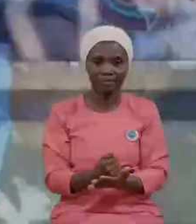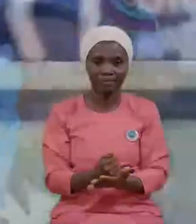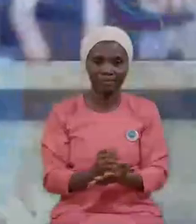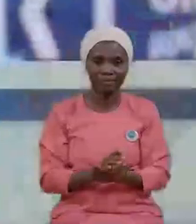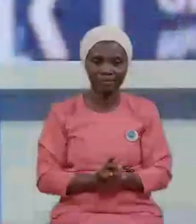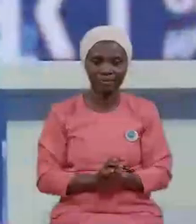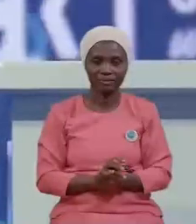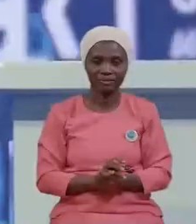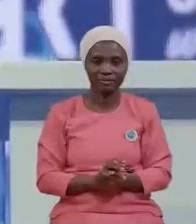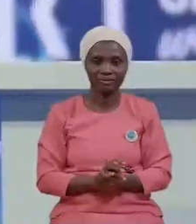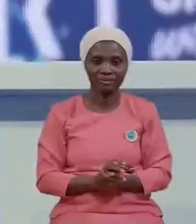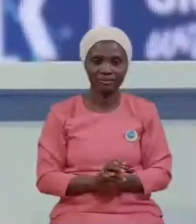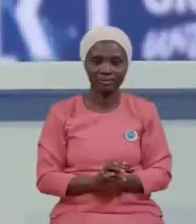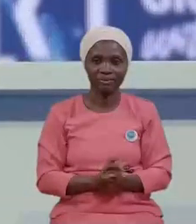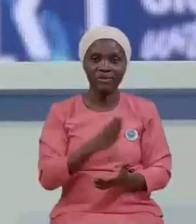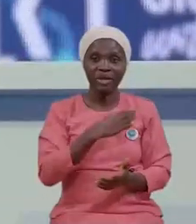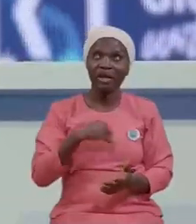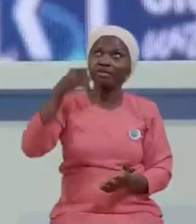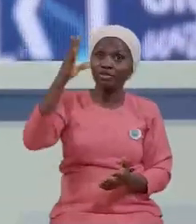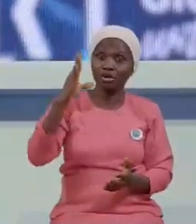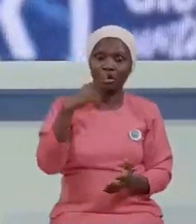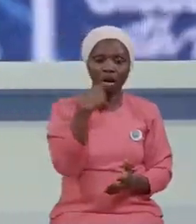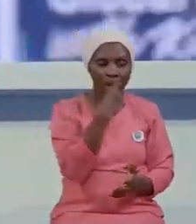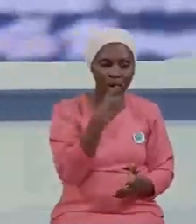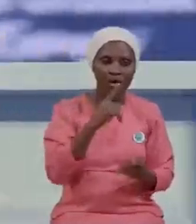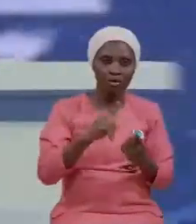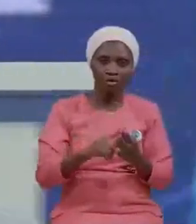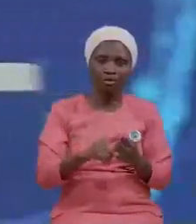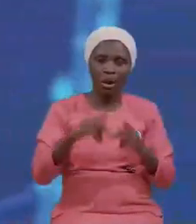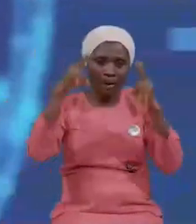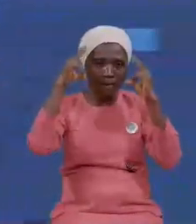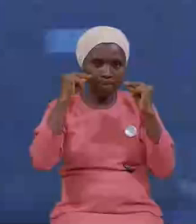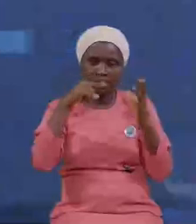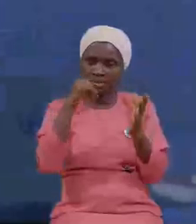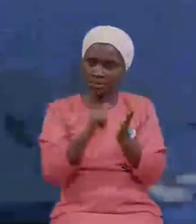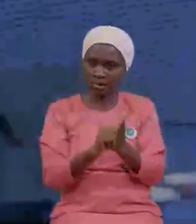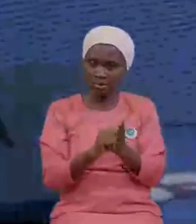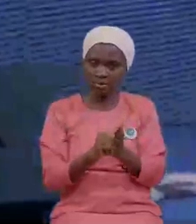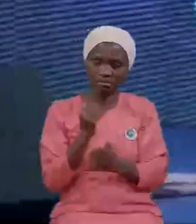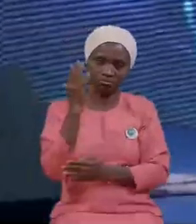Et Dieu a dit à Moïse, étends ta verge.